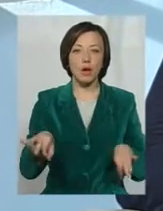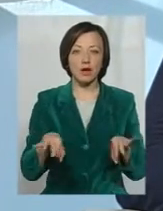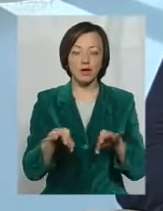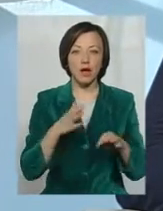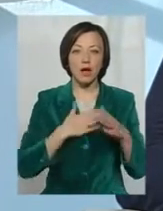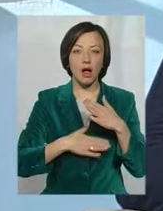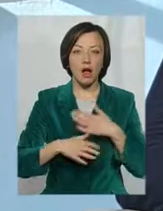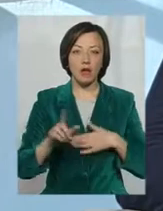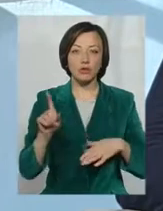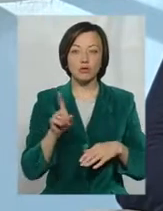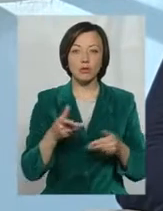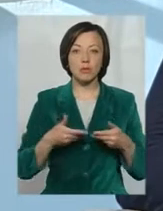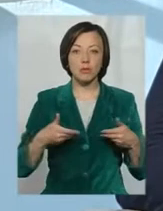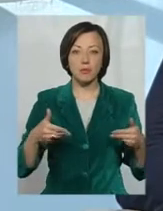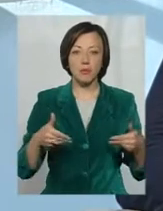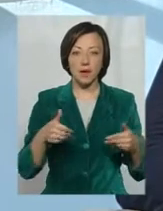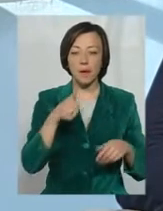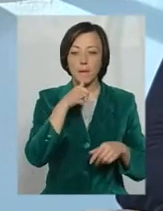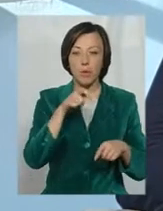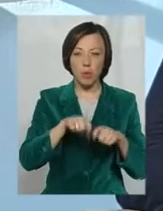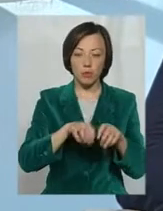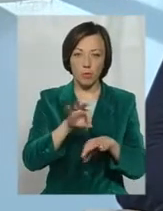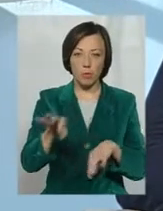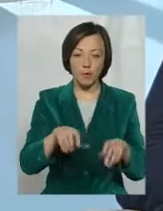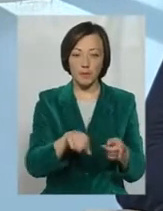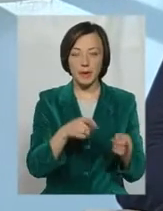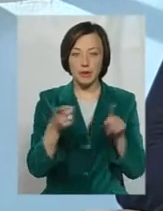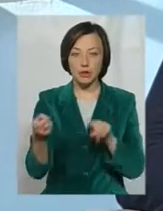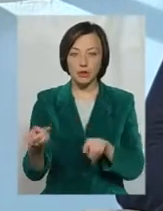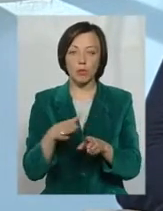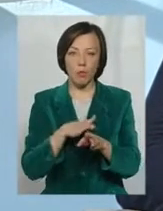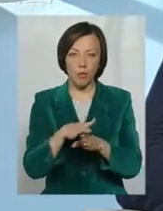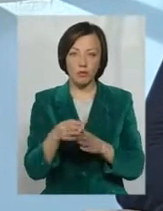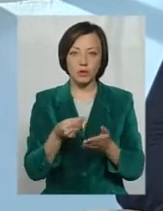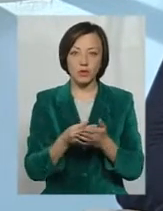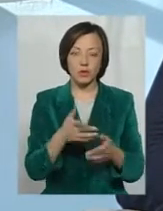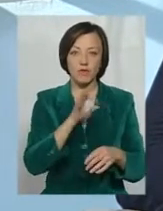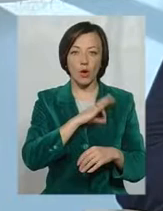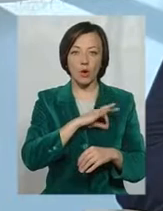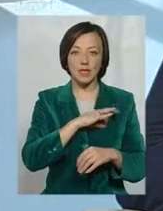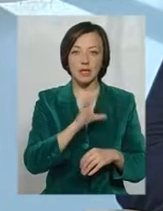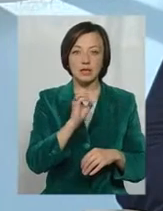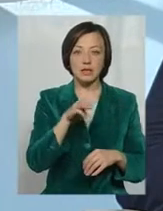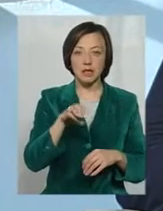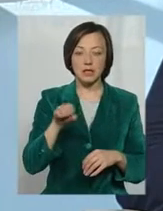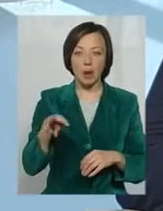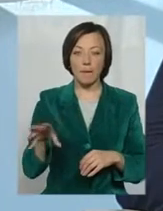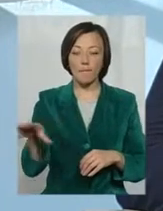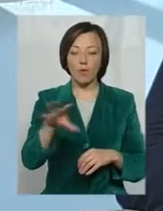радий, що ми із формату пілоту перейшли до повноцінного використання СЕТАМу по всій Україні. Я думаю,